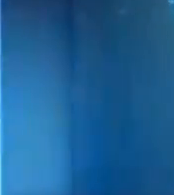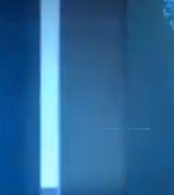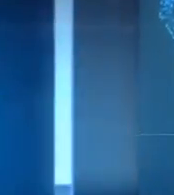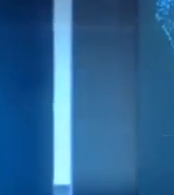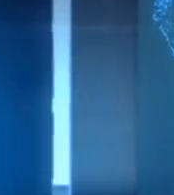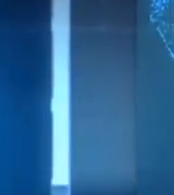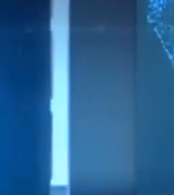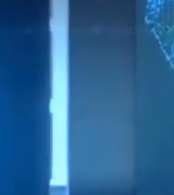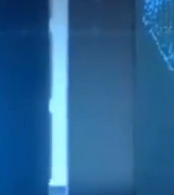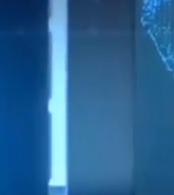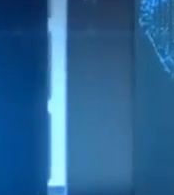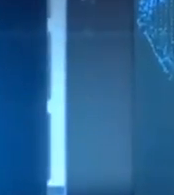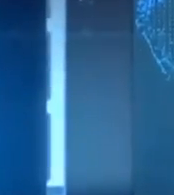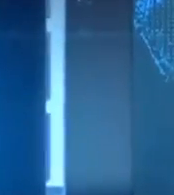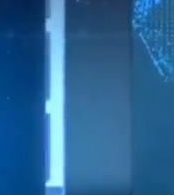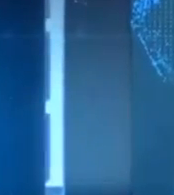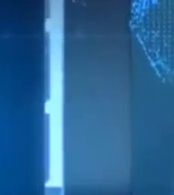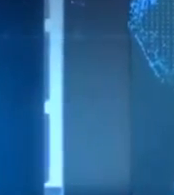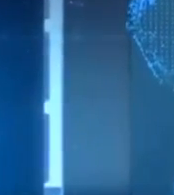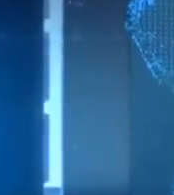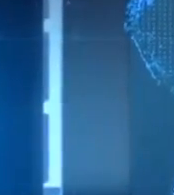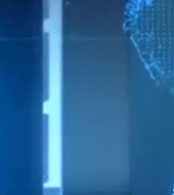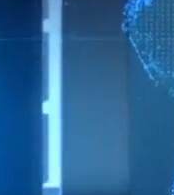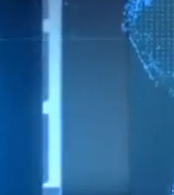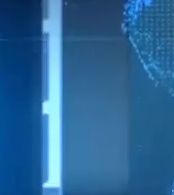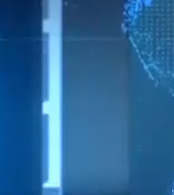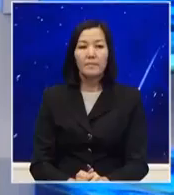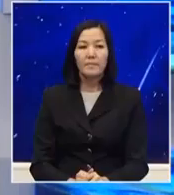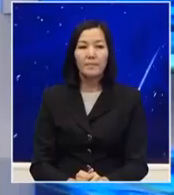Жайық Құрманбаев, Жетісу телеарнасы, Кербұлақ ауданынан.